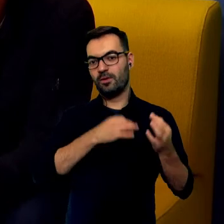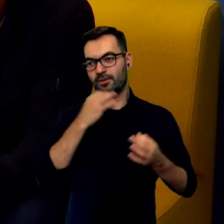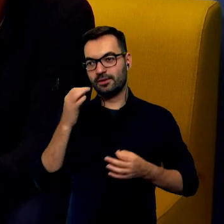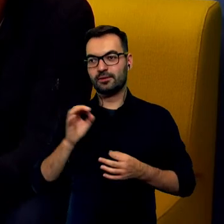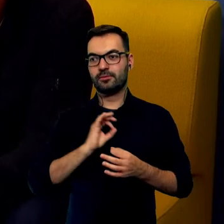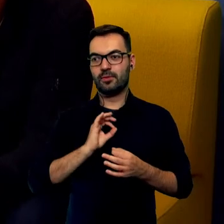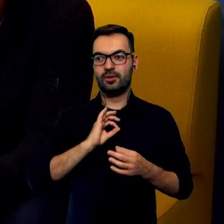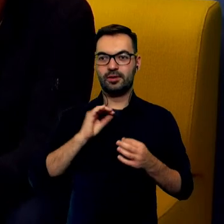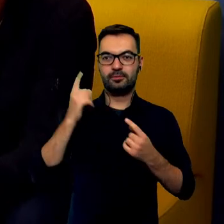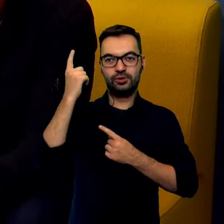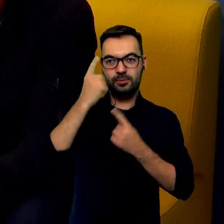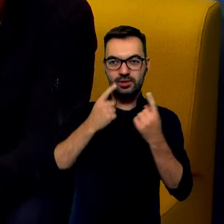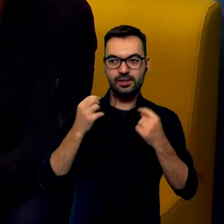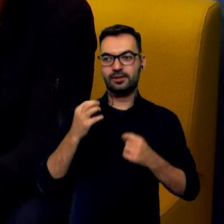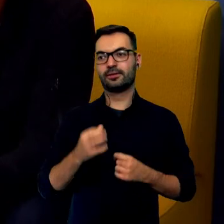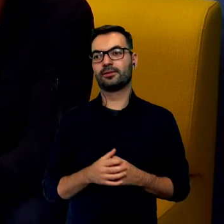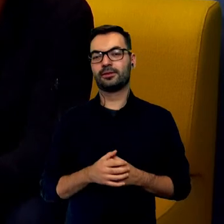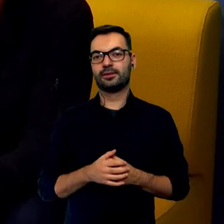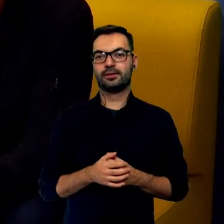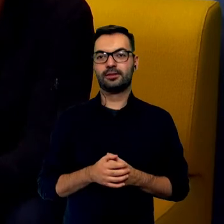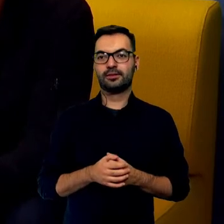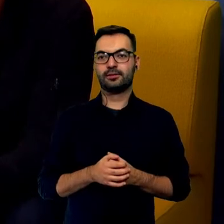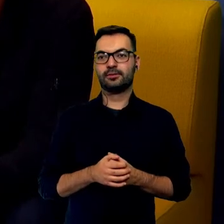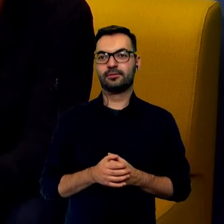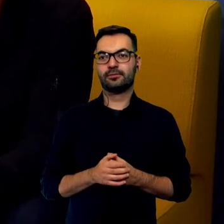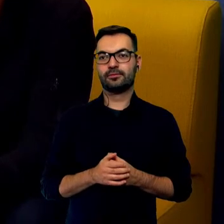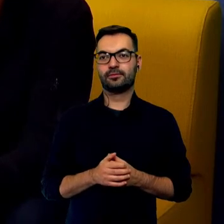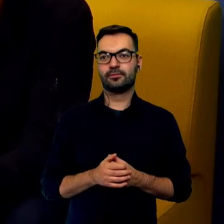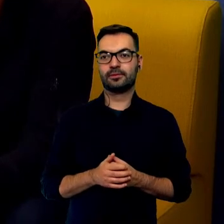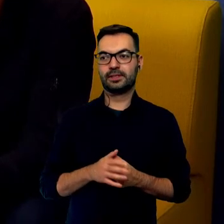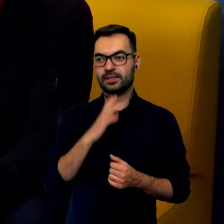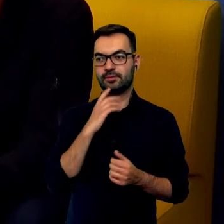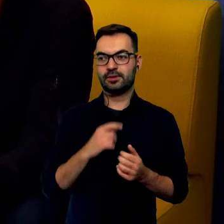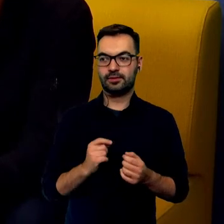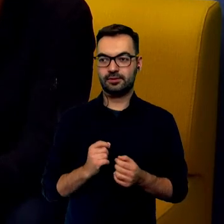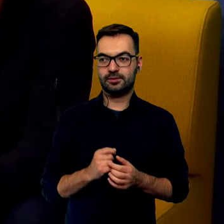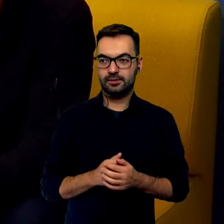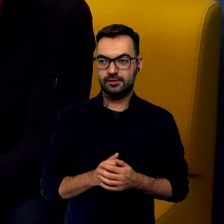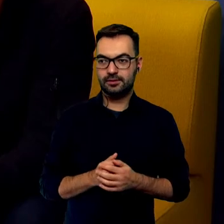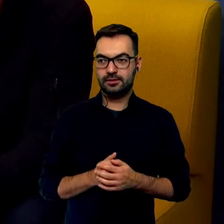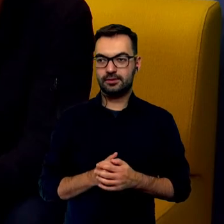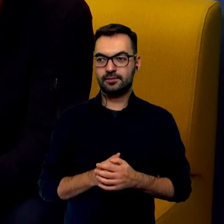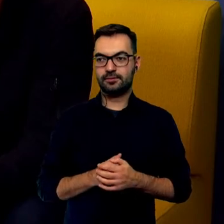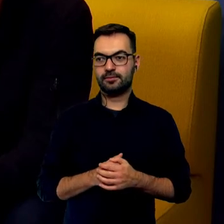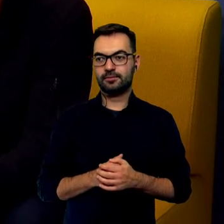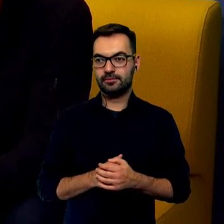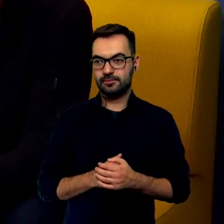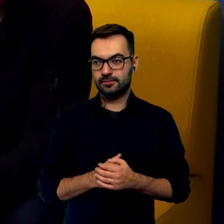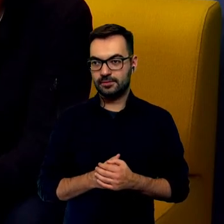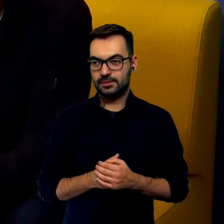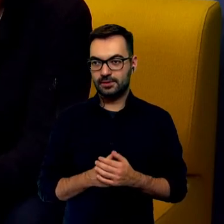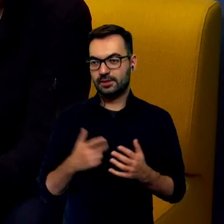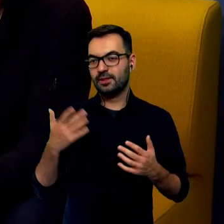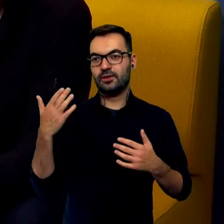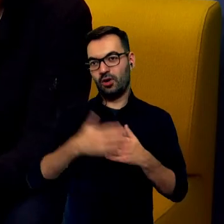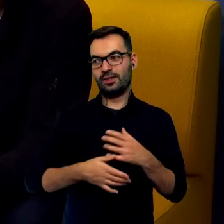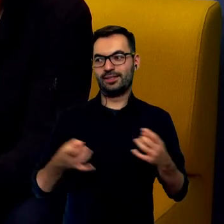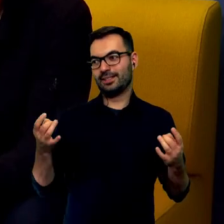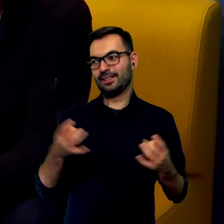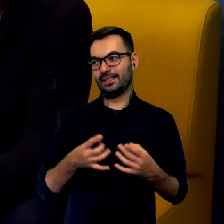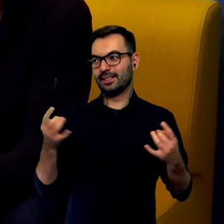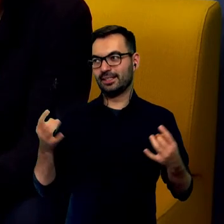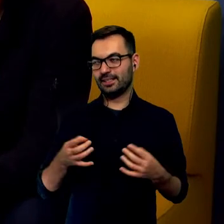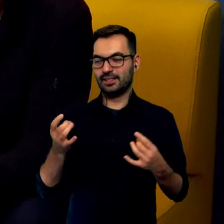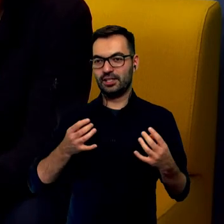jakimiś moimi refleksjami, żeby to gdzieś było po drodze. I pomyślałem, że to chyba jest jakiś taki też po prostu jakiś koniec gry, po prostu,